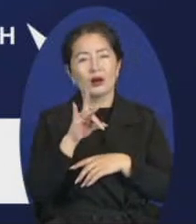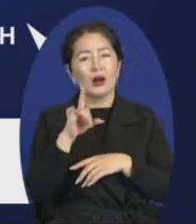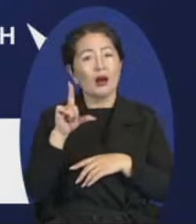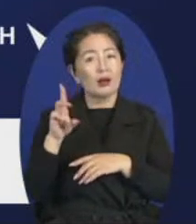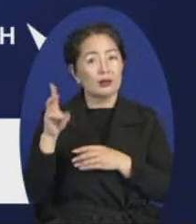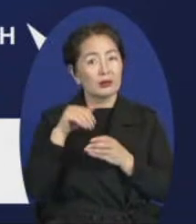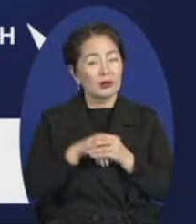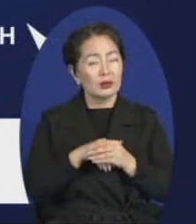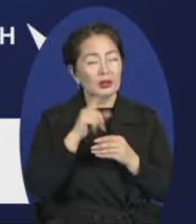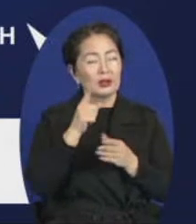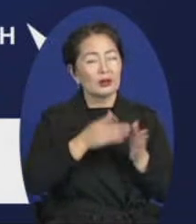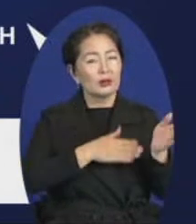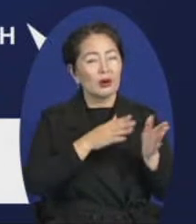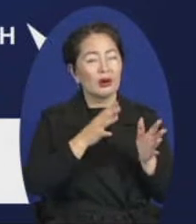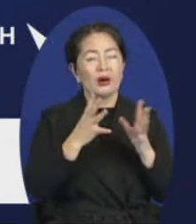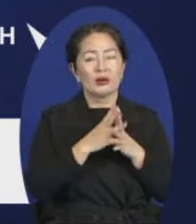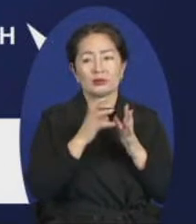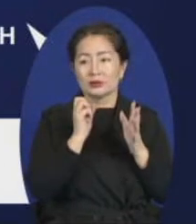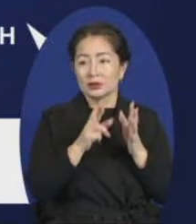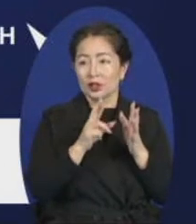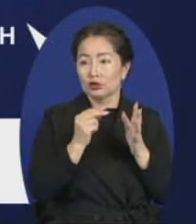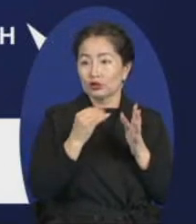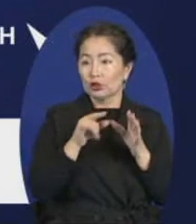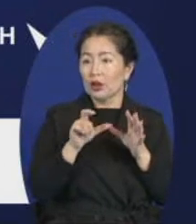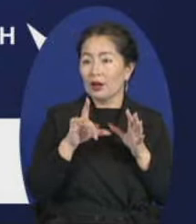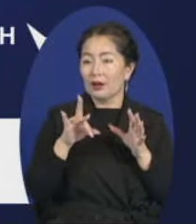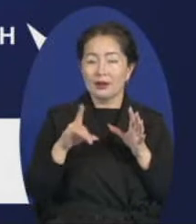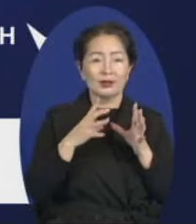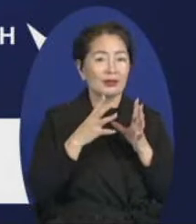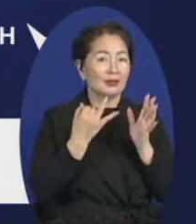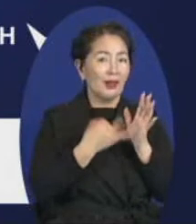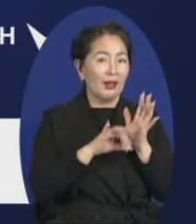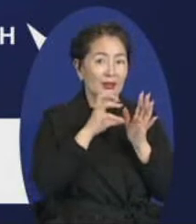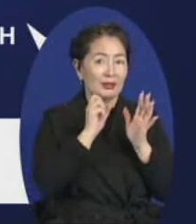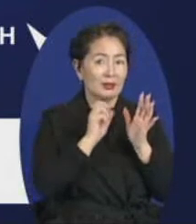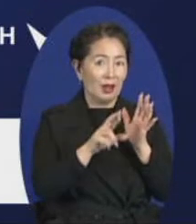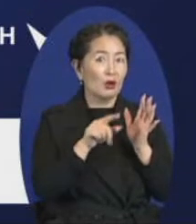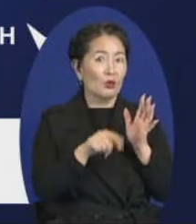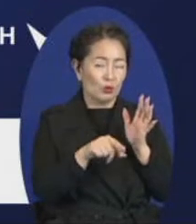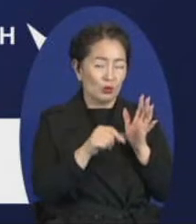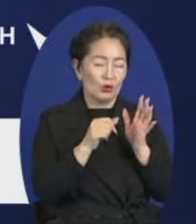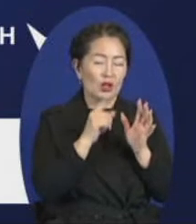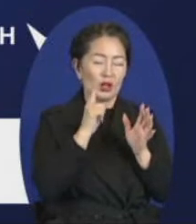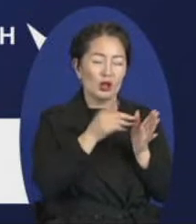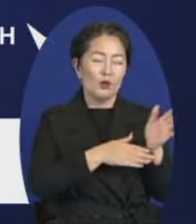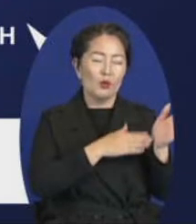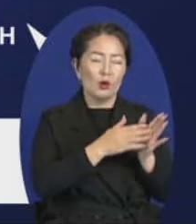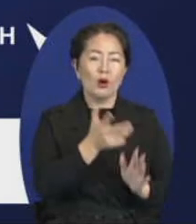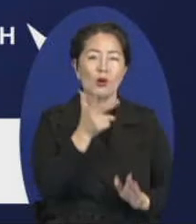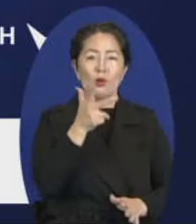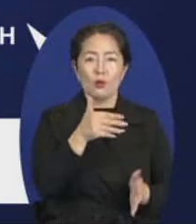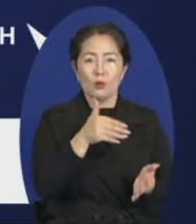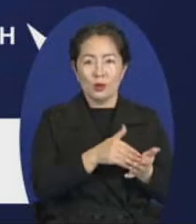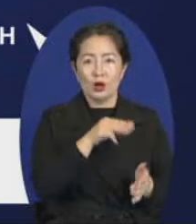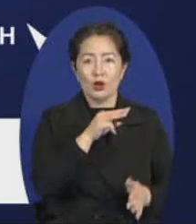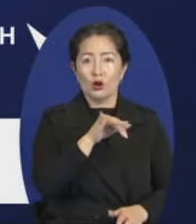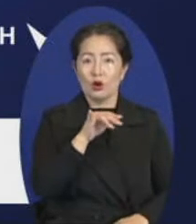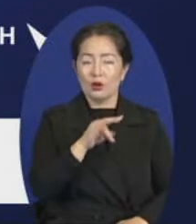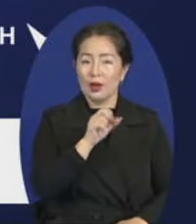очиад 10 сая, за Чойроос 90 онртол 70 сая төгрөг байна. За 1 вагон ойролцоогоор 30,000